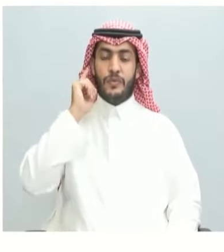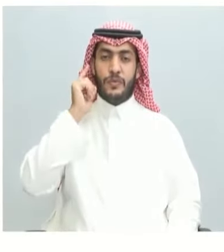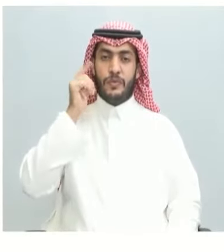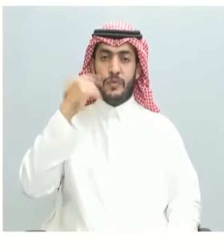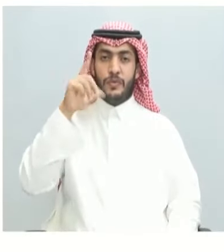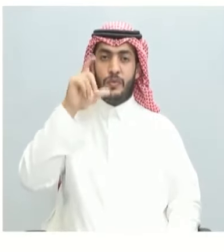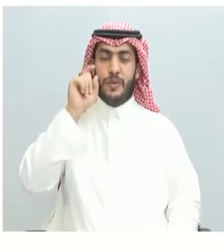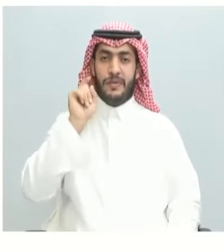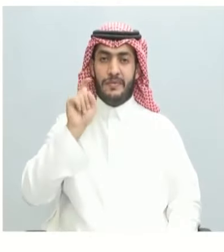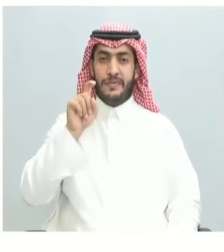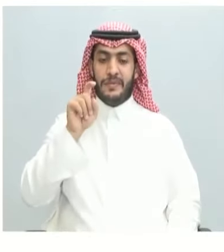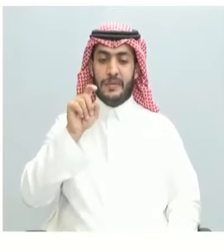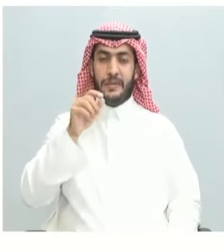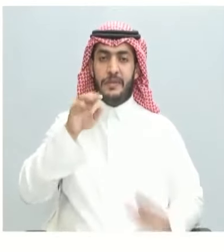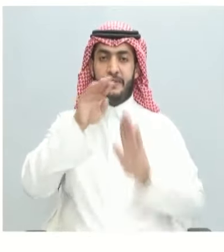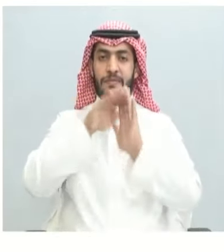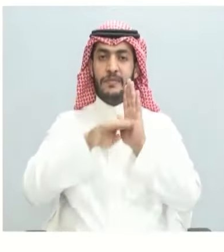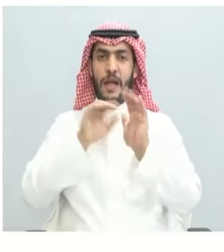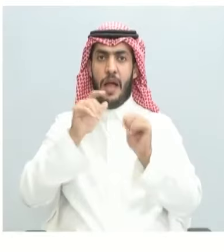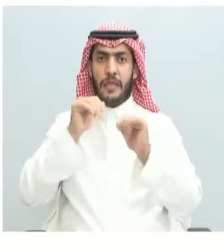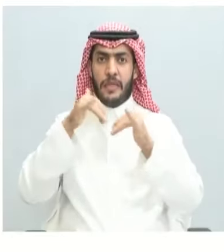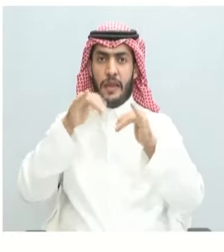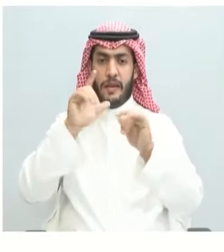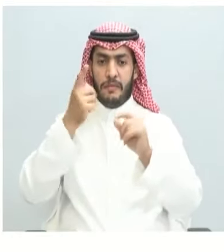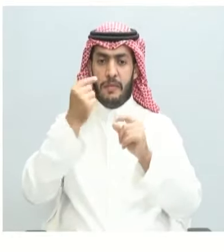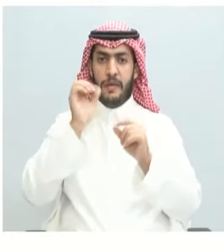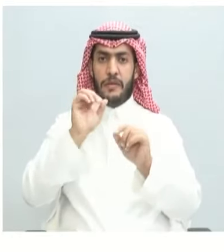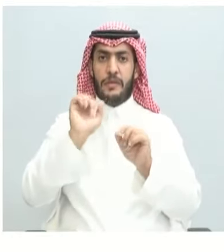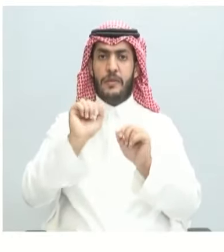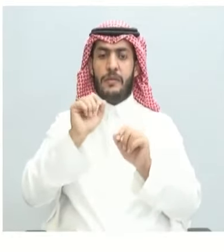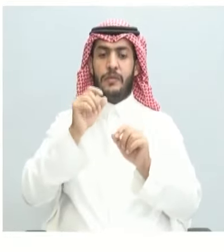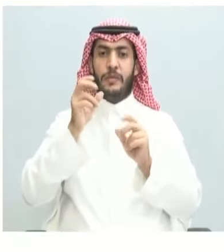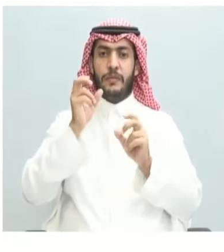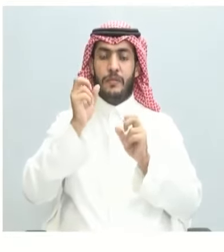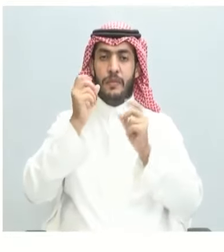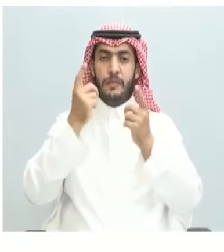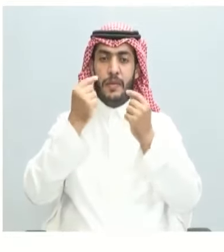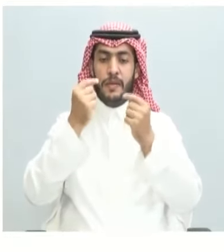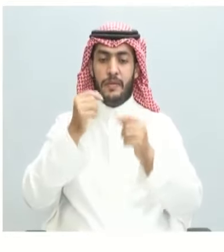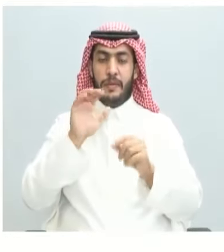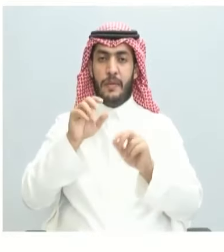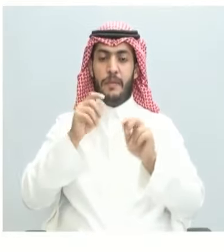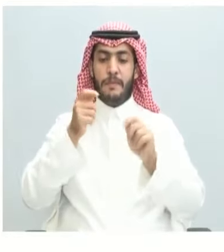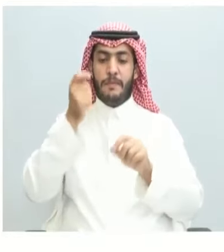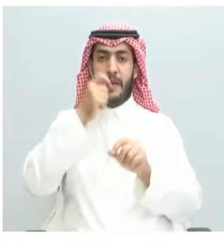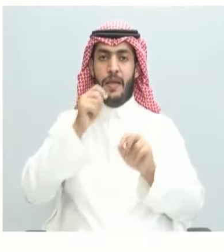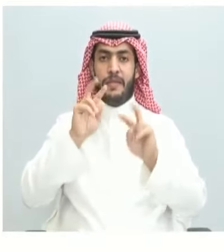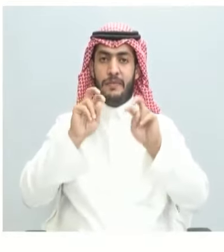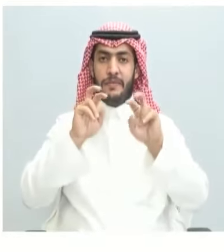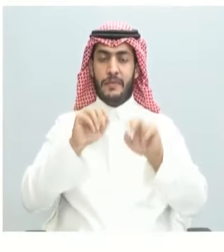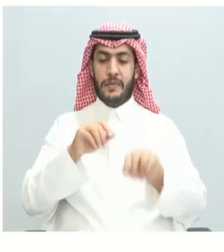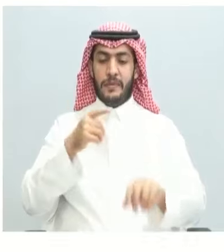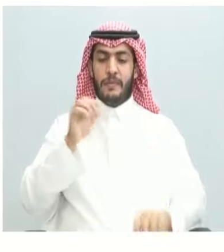حتى نختار الرخص او حقوق الاستخدام الخاصه برخص المشاع الابداعي فنذهب الى محرك البحث بهذه الطريقه